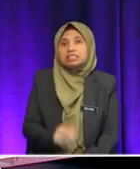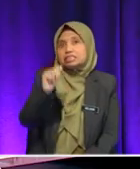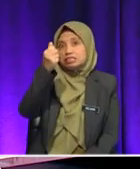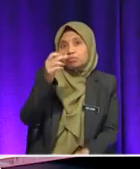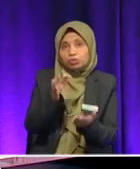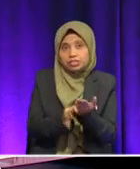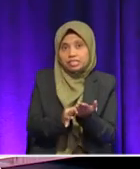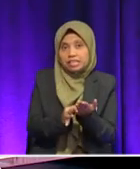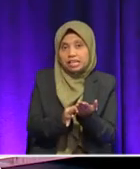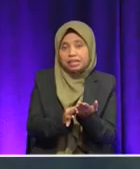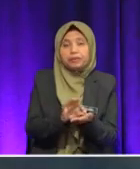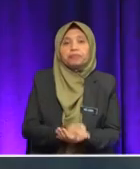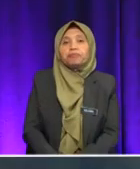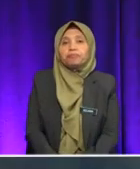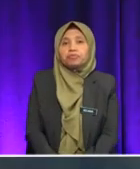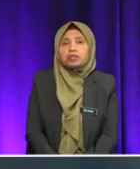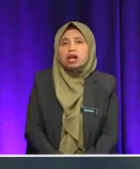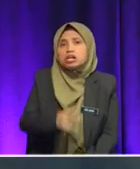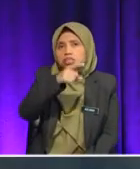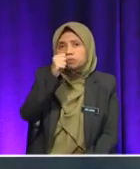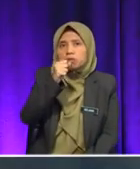juga di sini